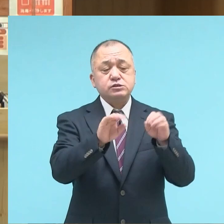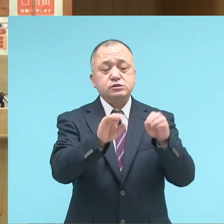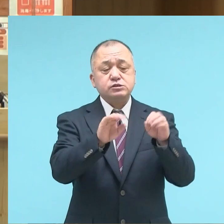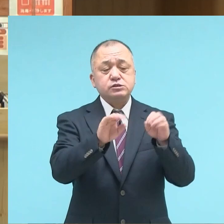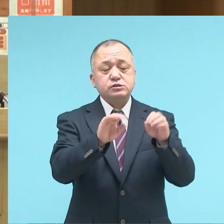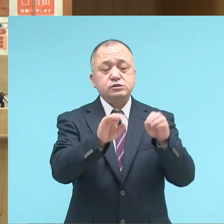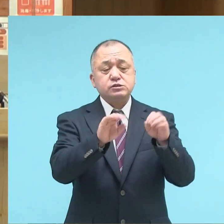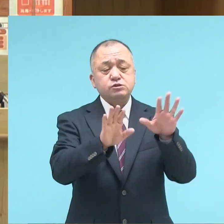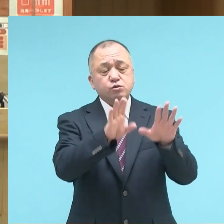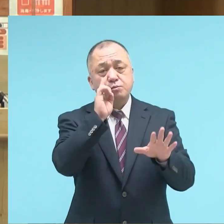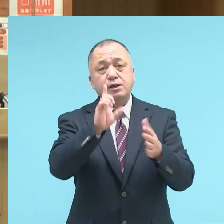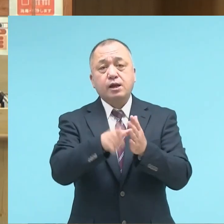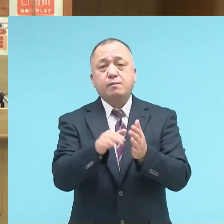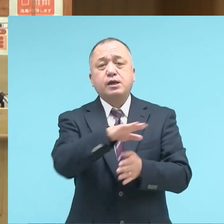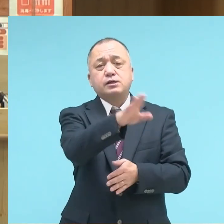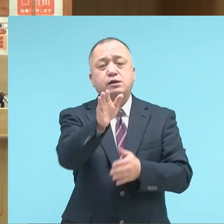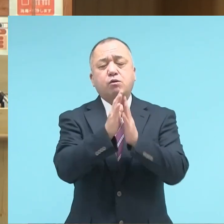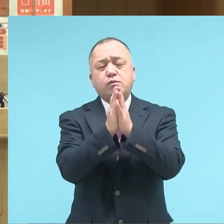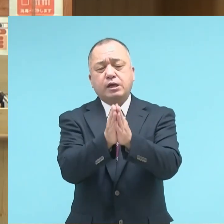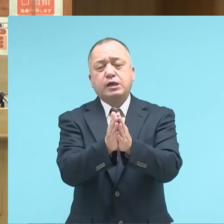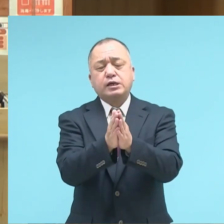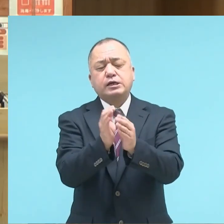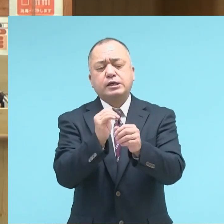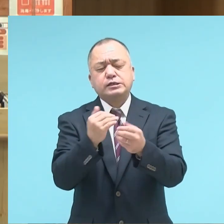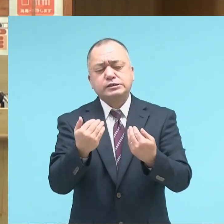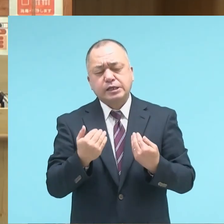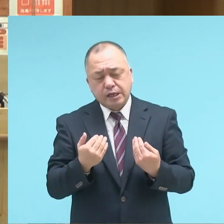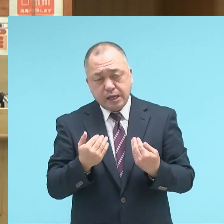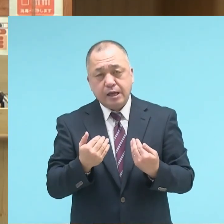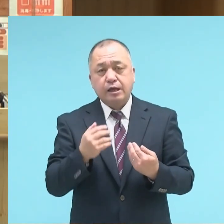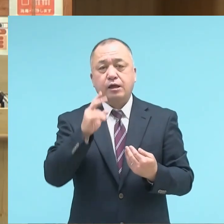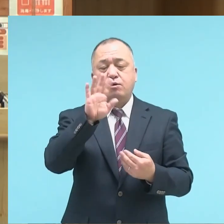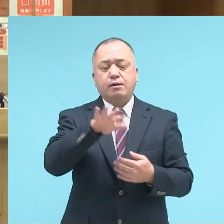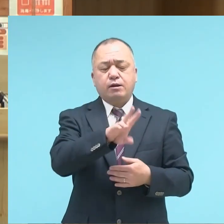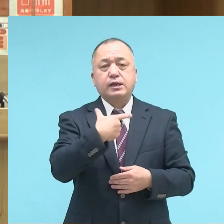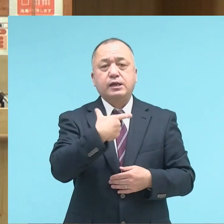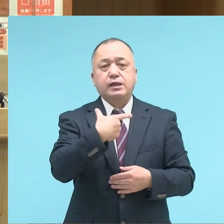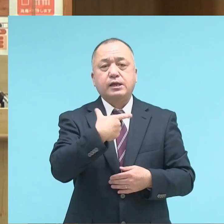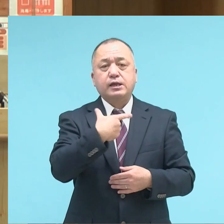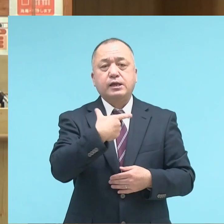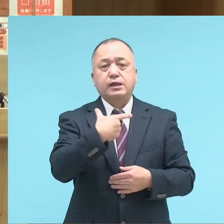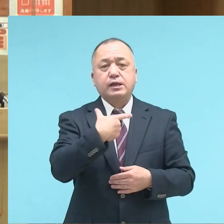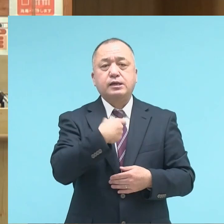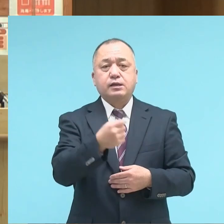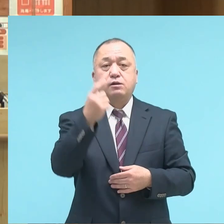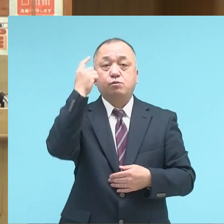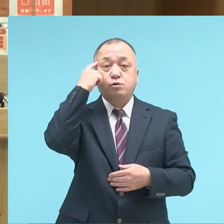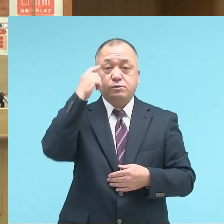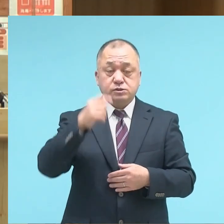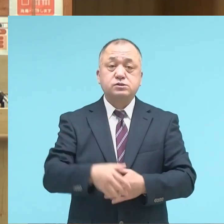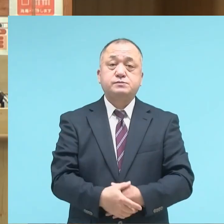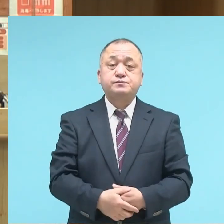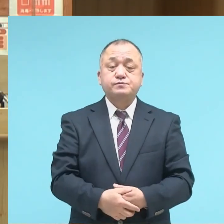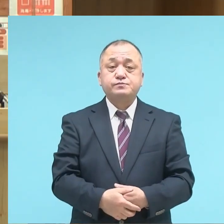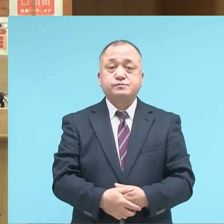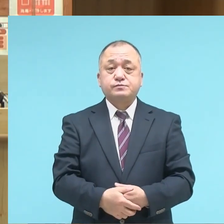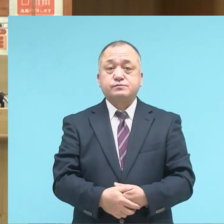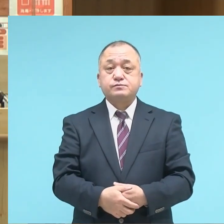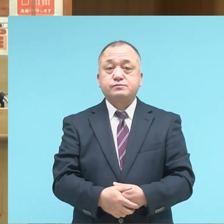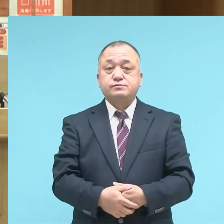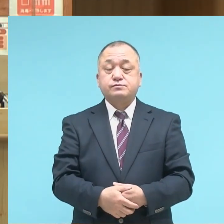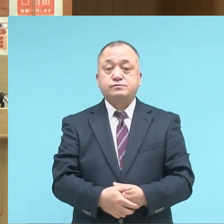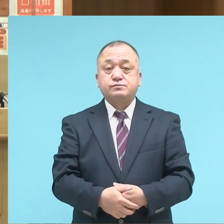にお願いをせざるを得ないというふうに思ってますので、この点はご理解いただけたらありがたいと思います。 よろしいでしょう